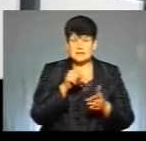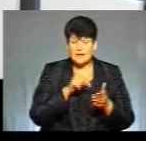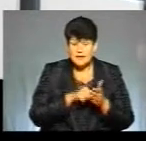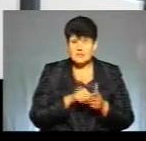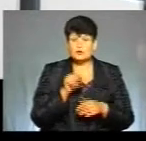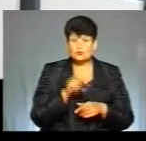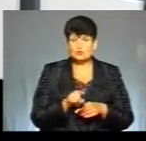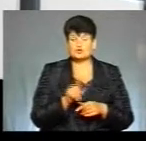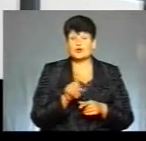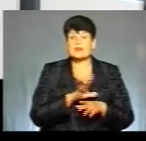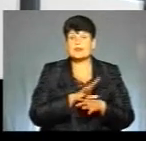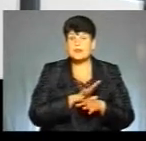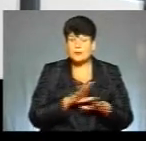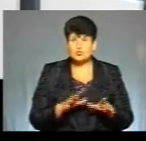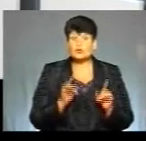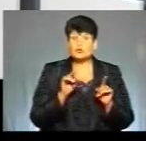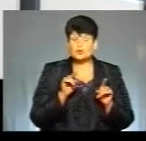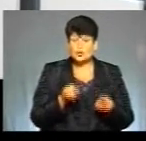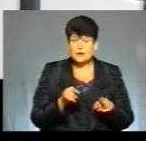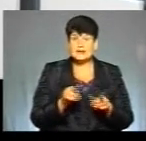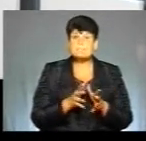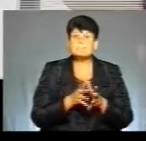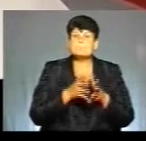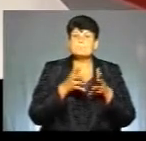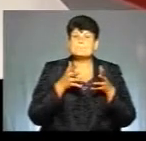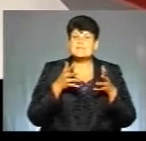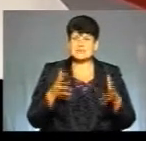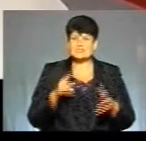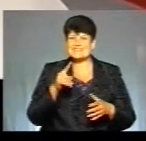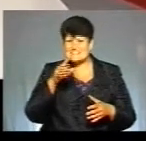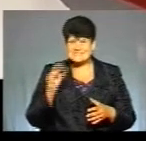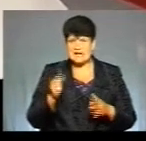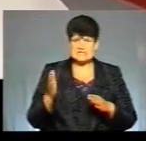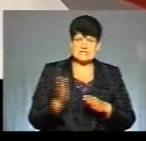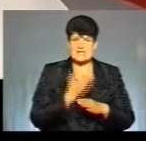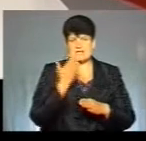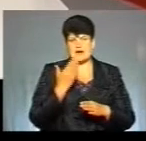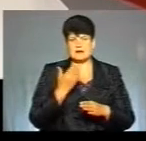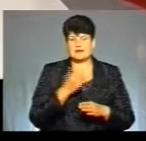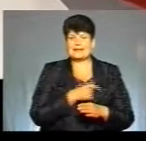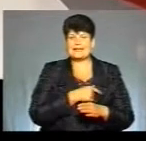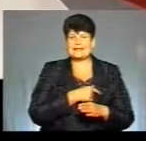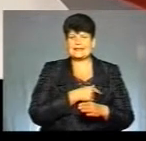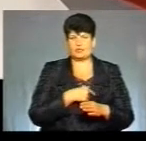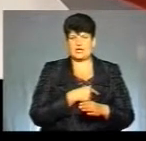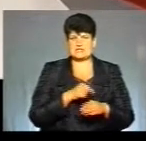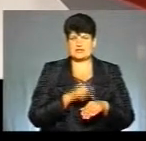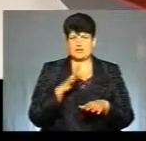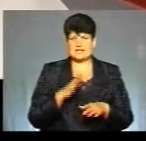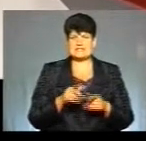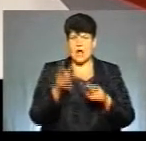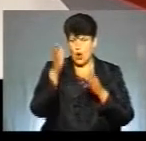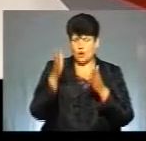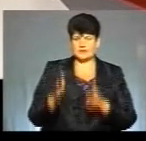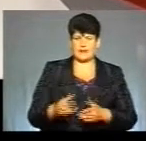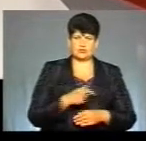що не було тої прогнозованої більшості за зняття депутатської недоторканності з конкретного народного депутата. Ну, все-таки в Україні